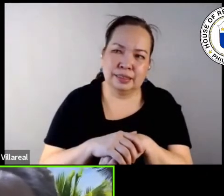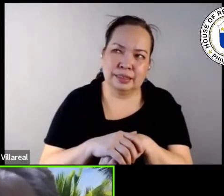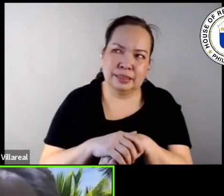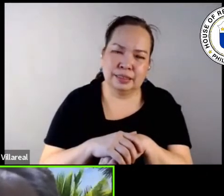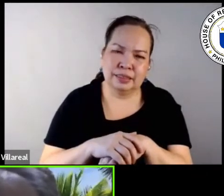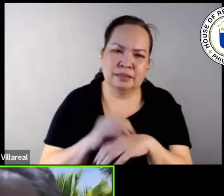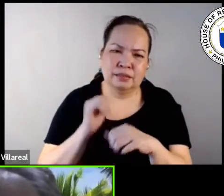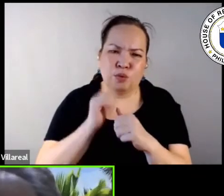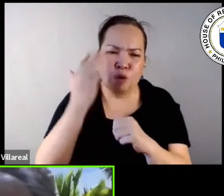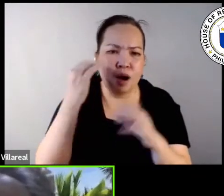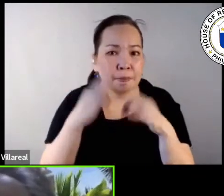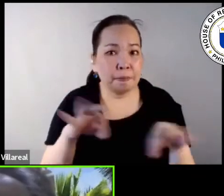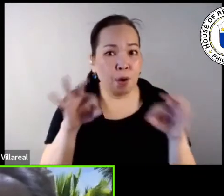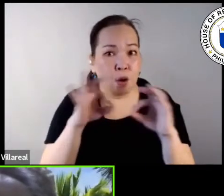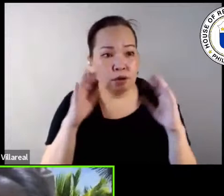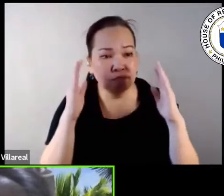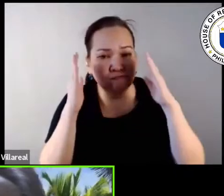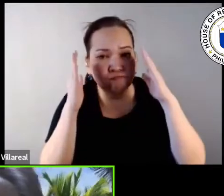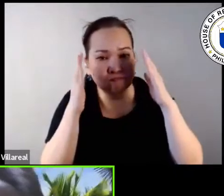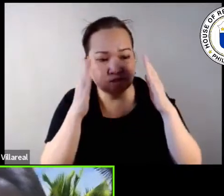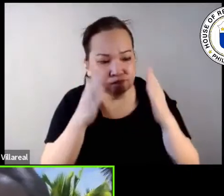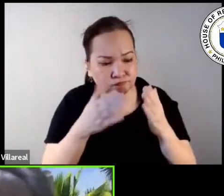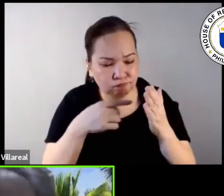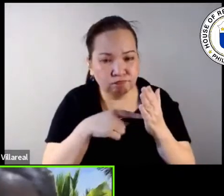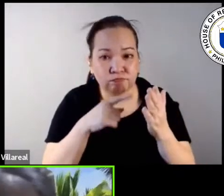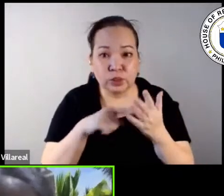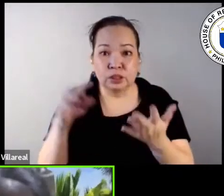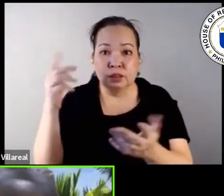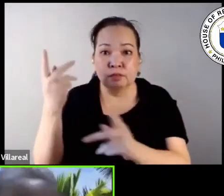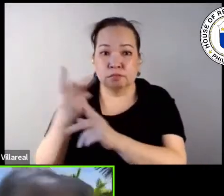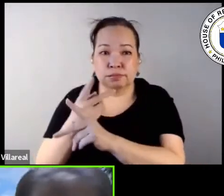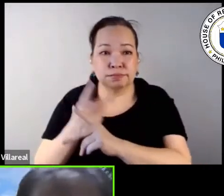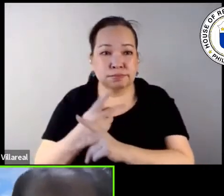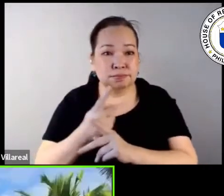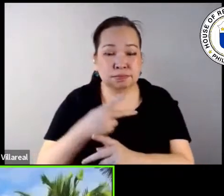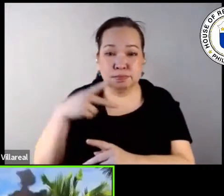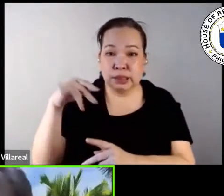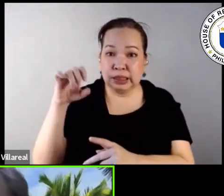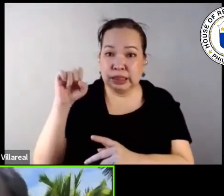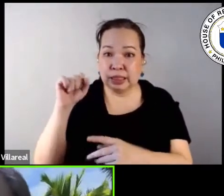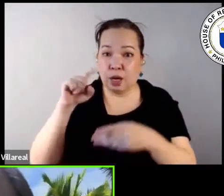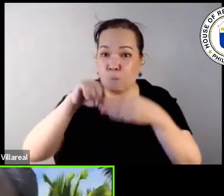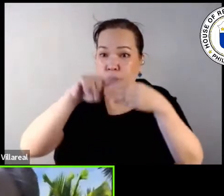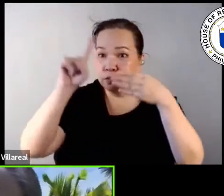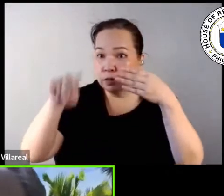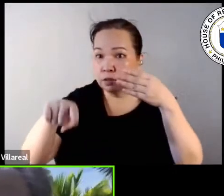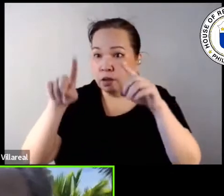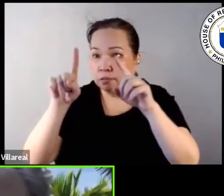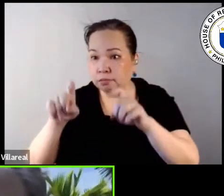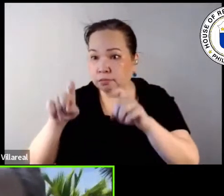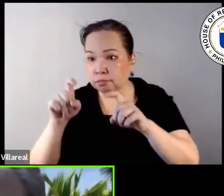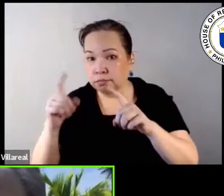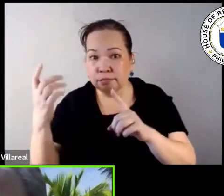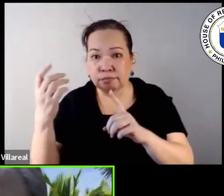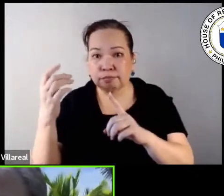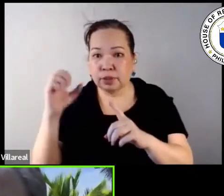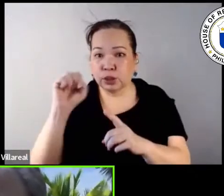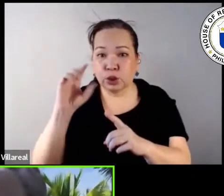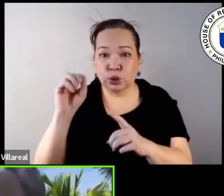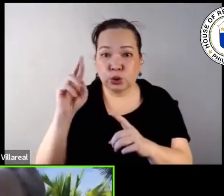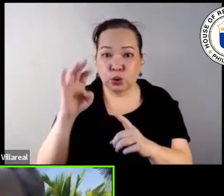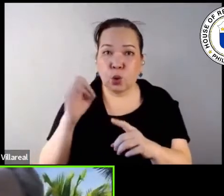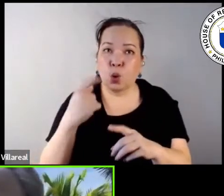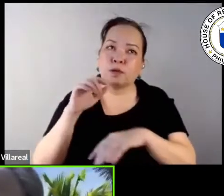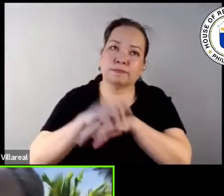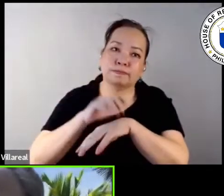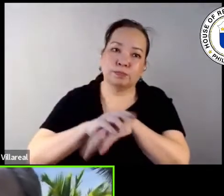itong fact na ito? Kasi na-compute po nila yung mga scores ng mga bata na nag-i-Ingles